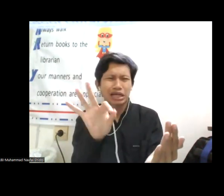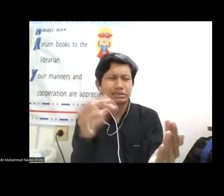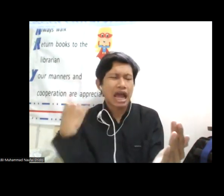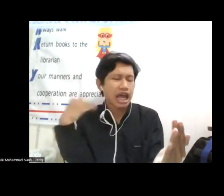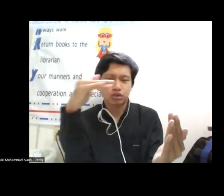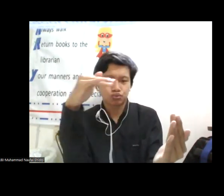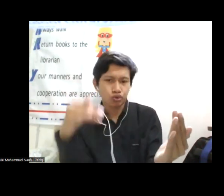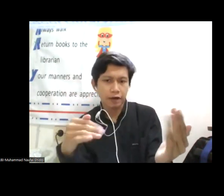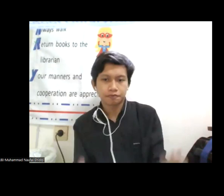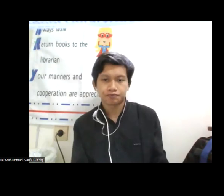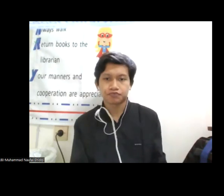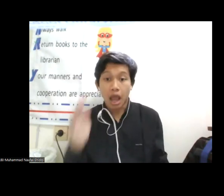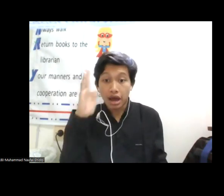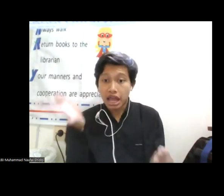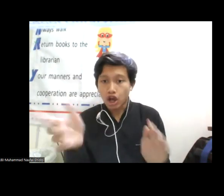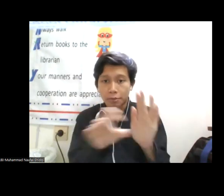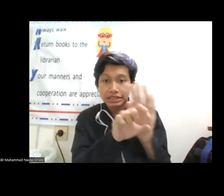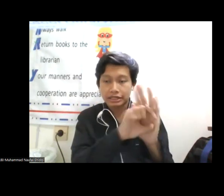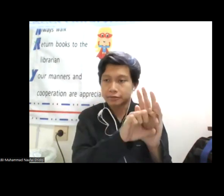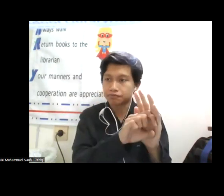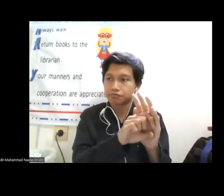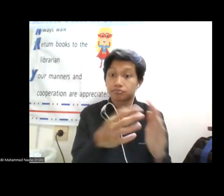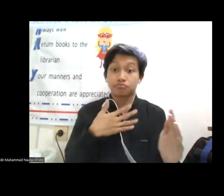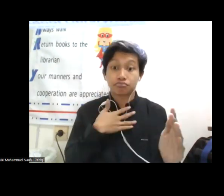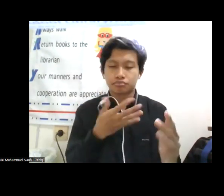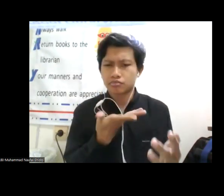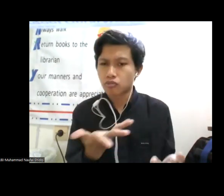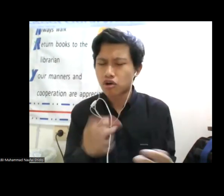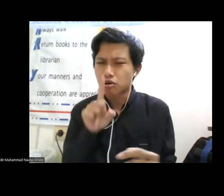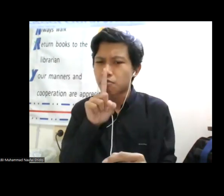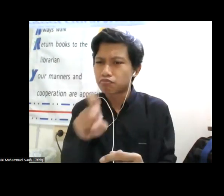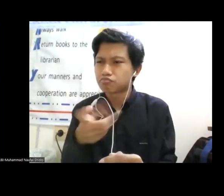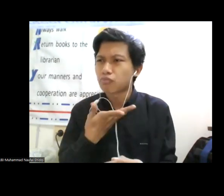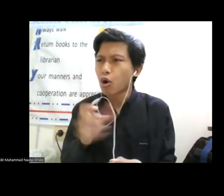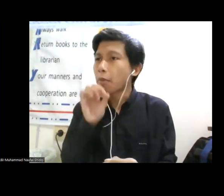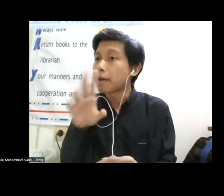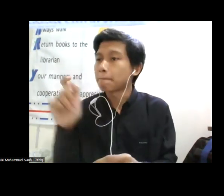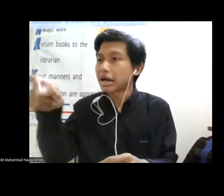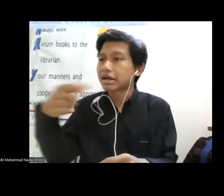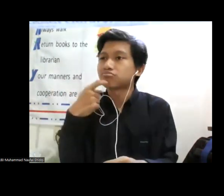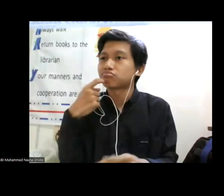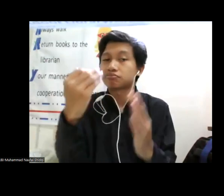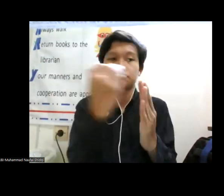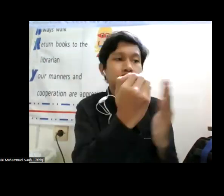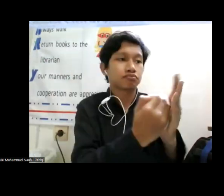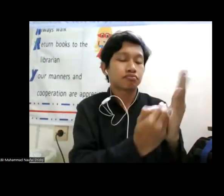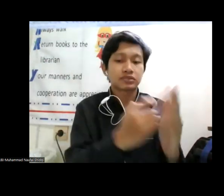style CG go itu ya yang pakai not itu kan berarti kan dua kali tertulis itu